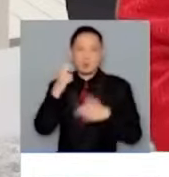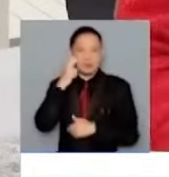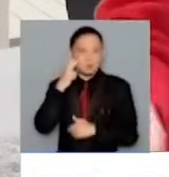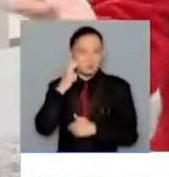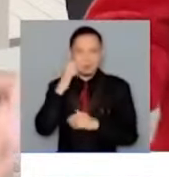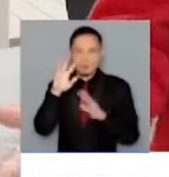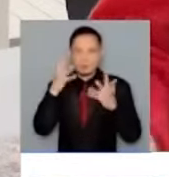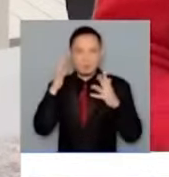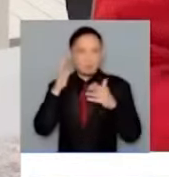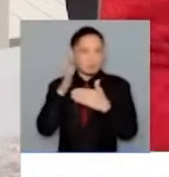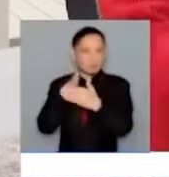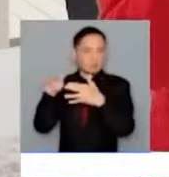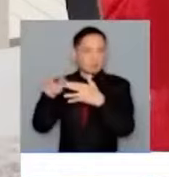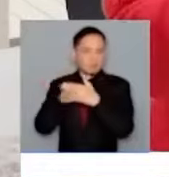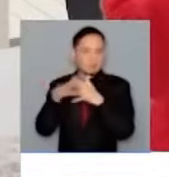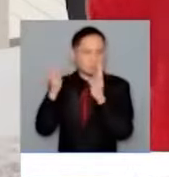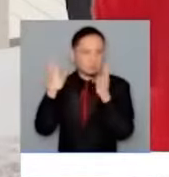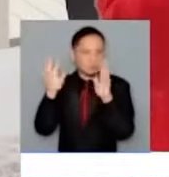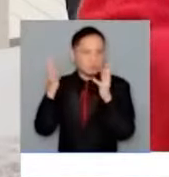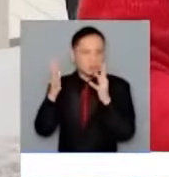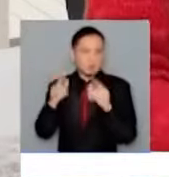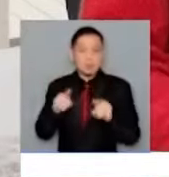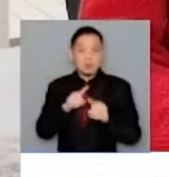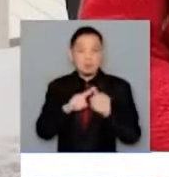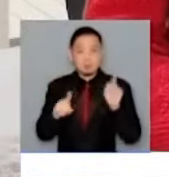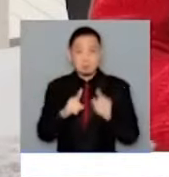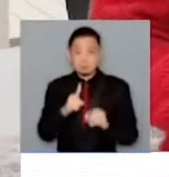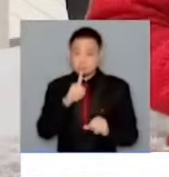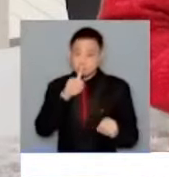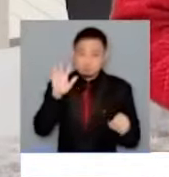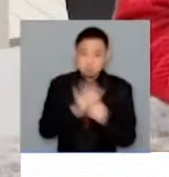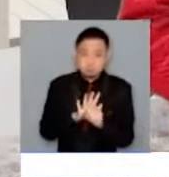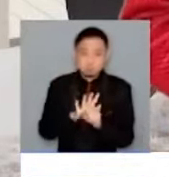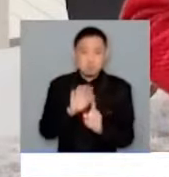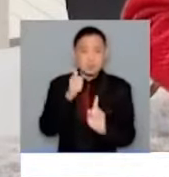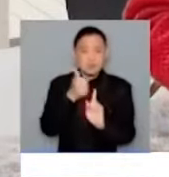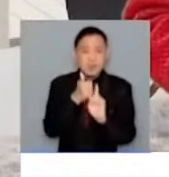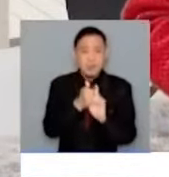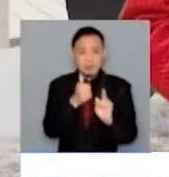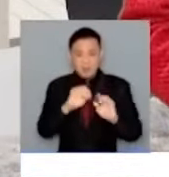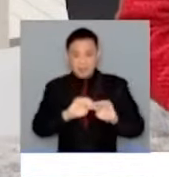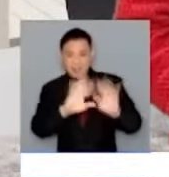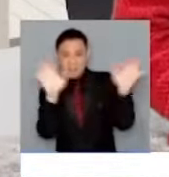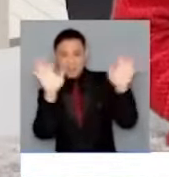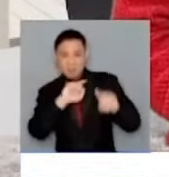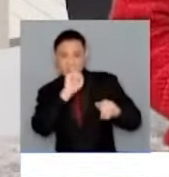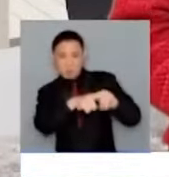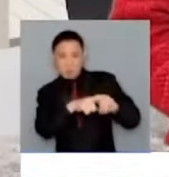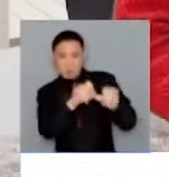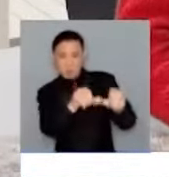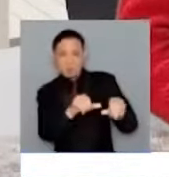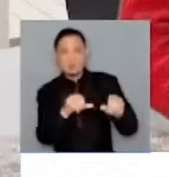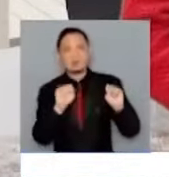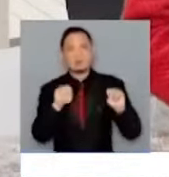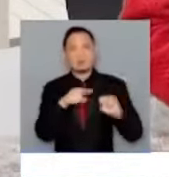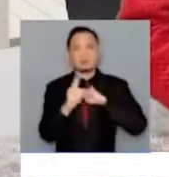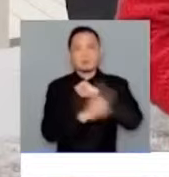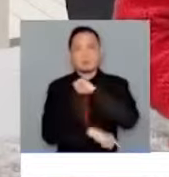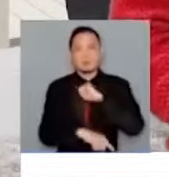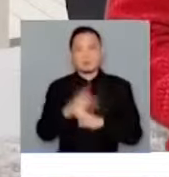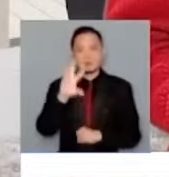Pero assuming na meron ngang concubinage, ang lalaki na guilty of concubinage ay paparusahan ng kulong na 6 na buwan at 1 araw